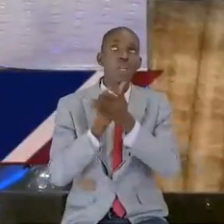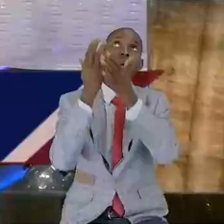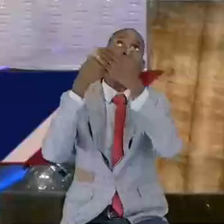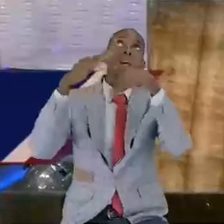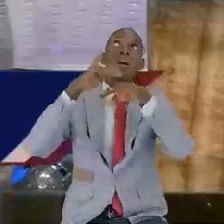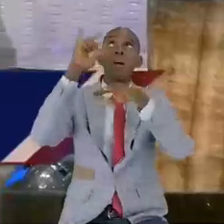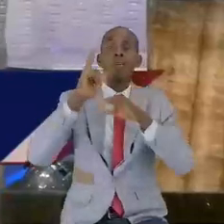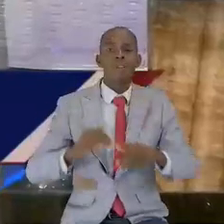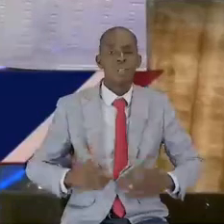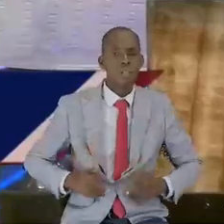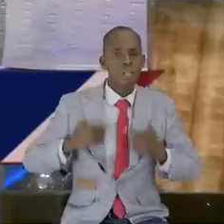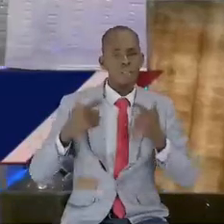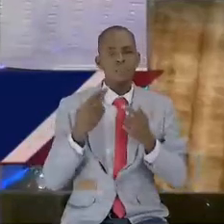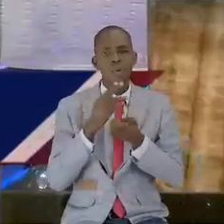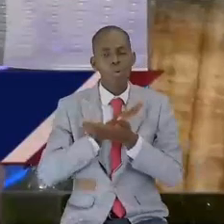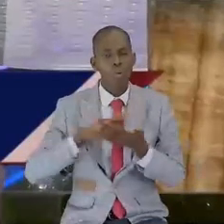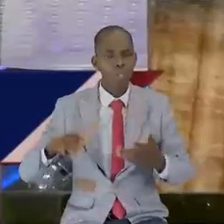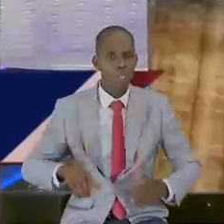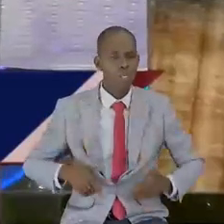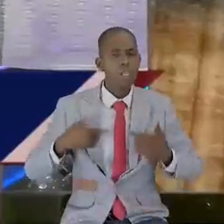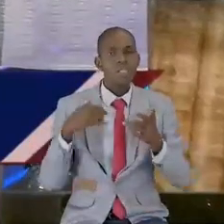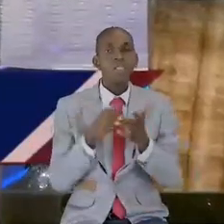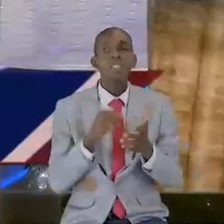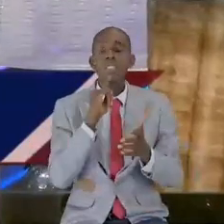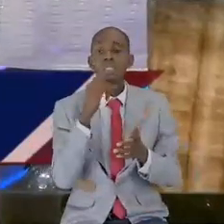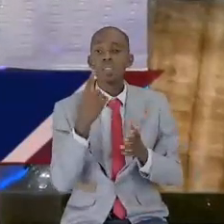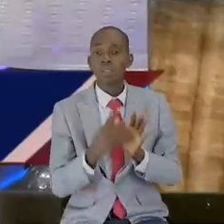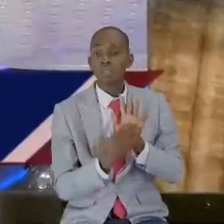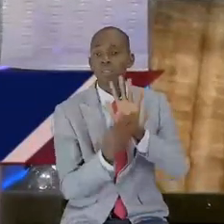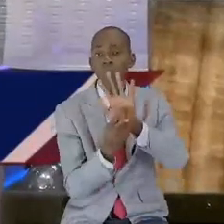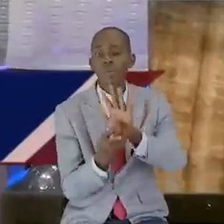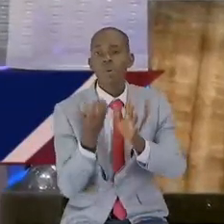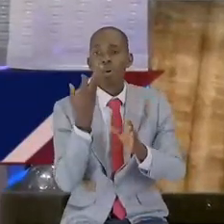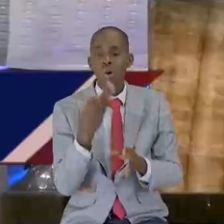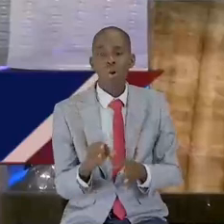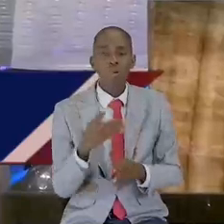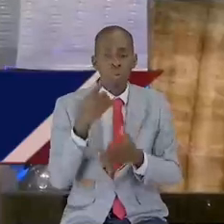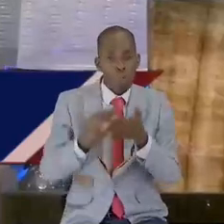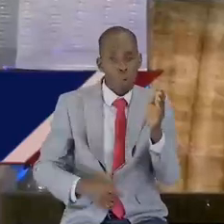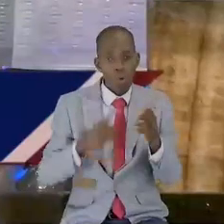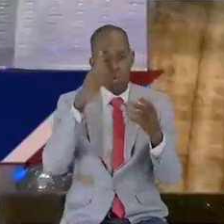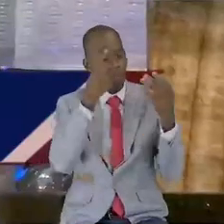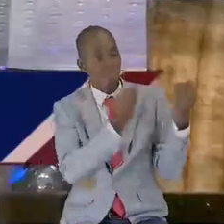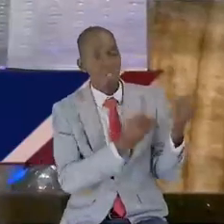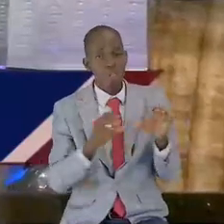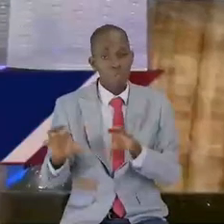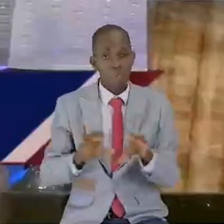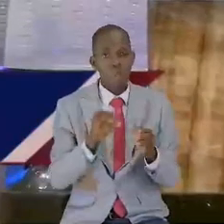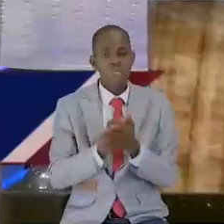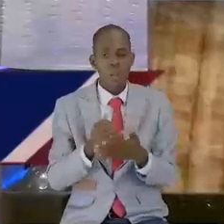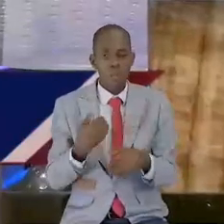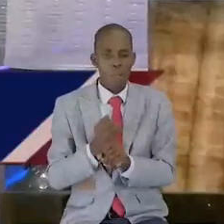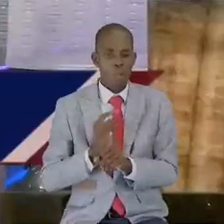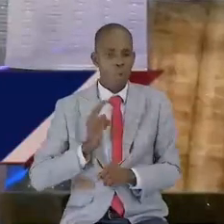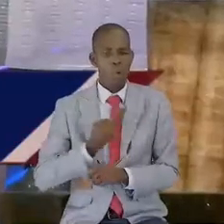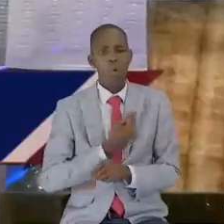sainte, une vie juste. C'est la démonstration de ce que la foi fait qui nous amène à